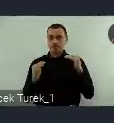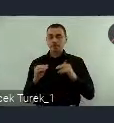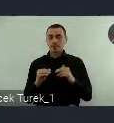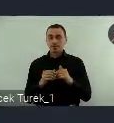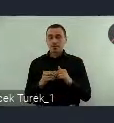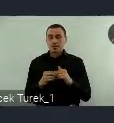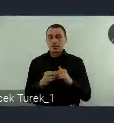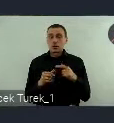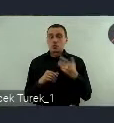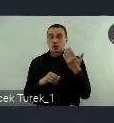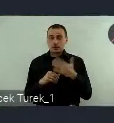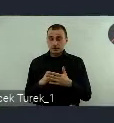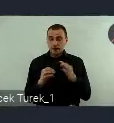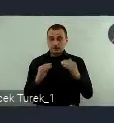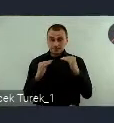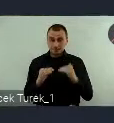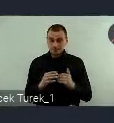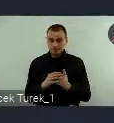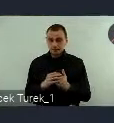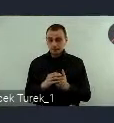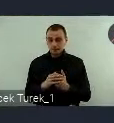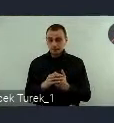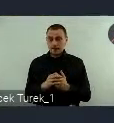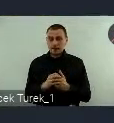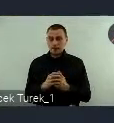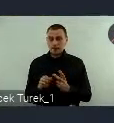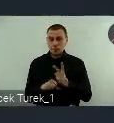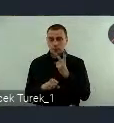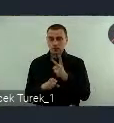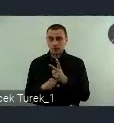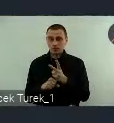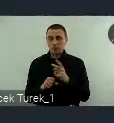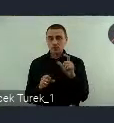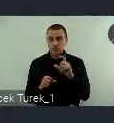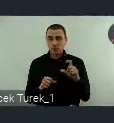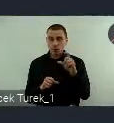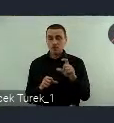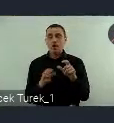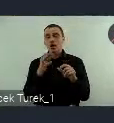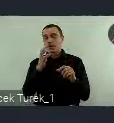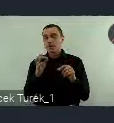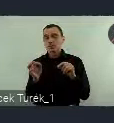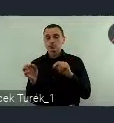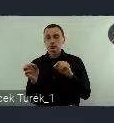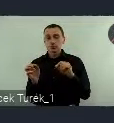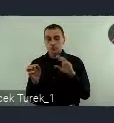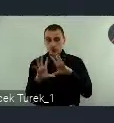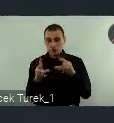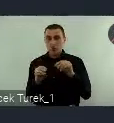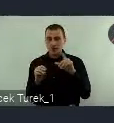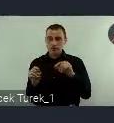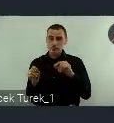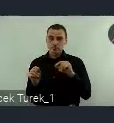było dostępność cyfrowa prezentacja tak będzie dostępna nawet dostępna w rozumieniu wcg będzie dostępna w sensie